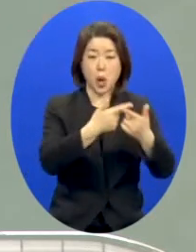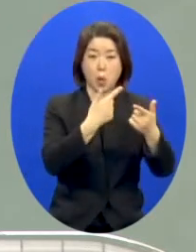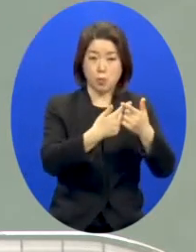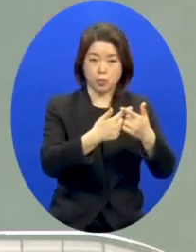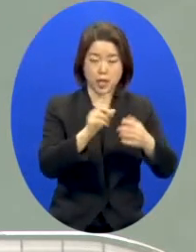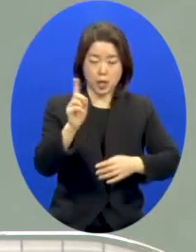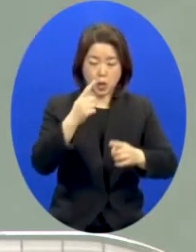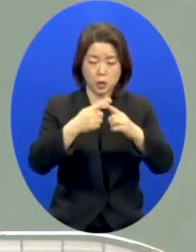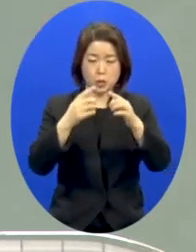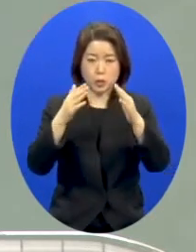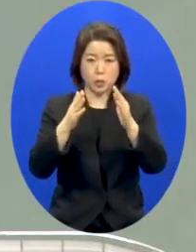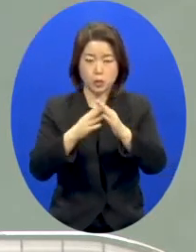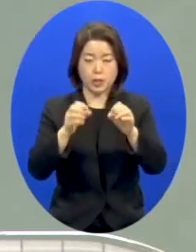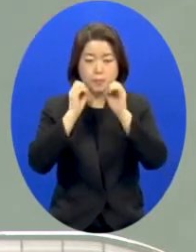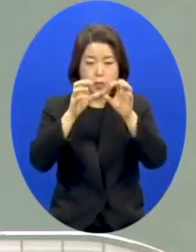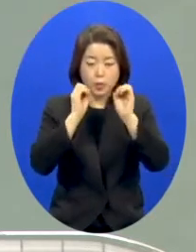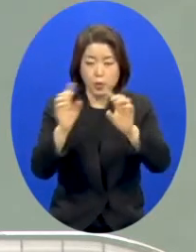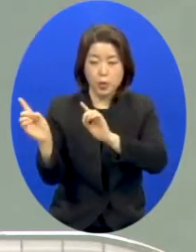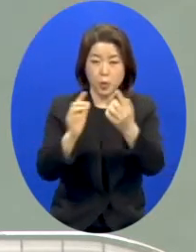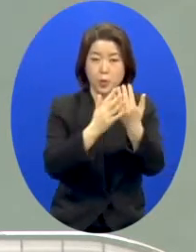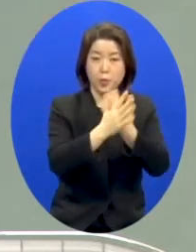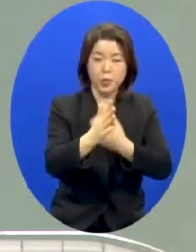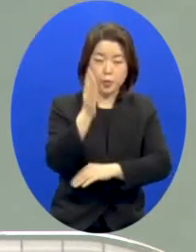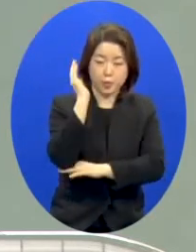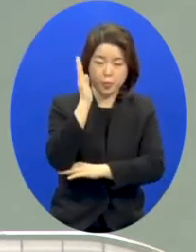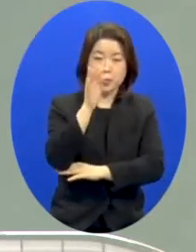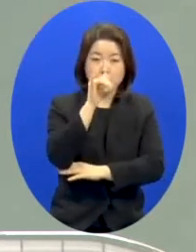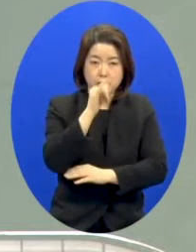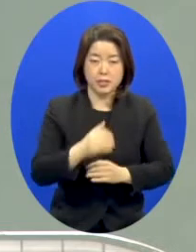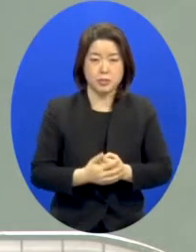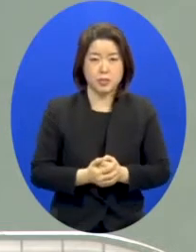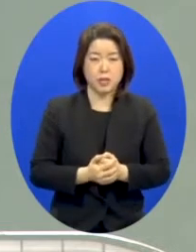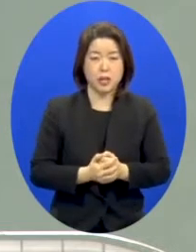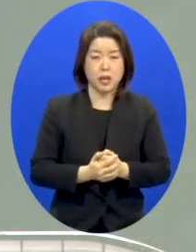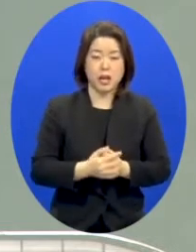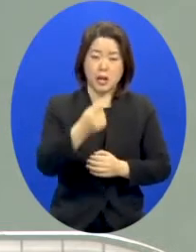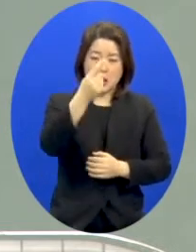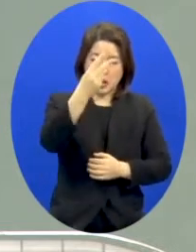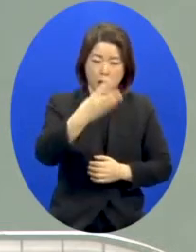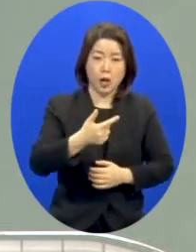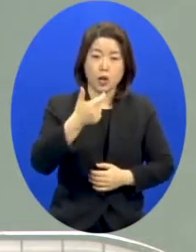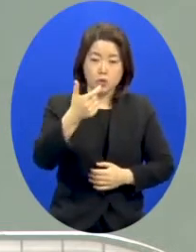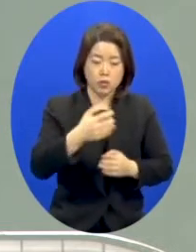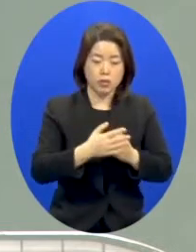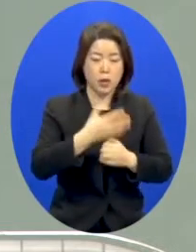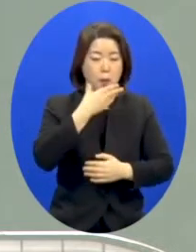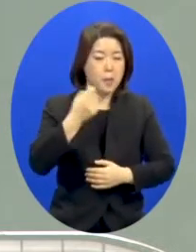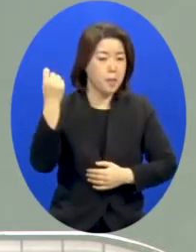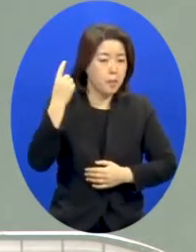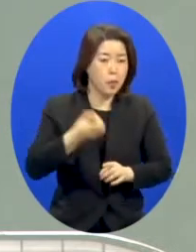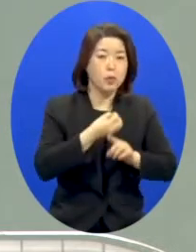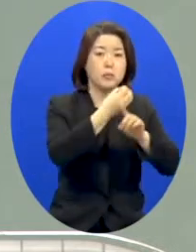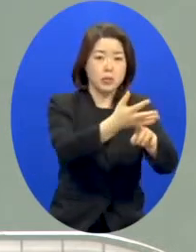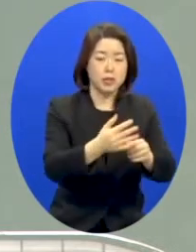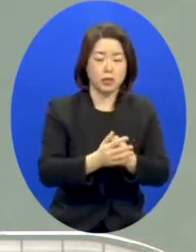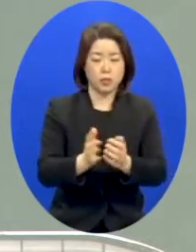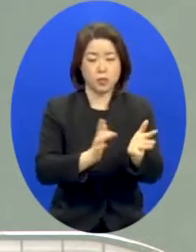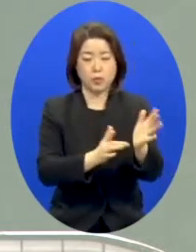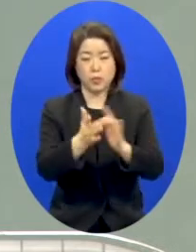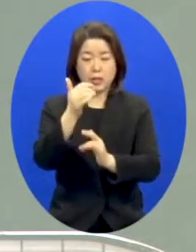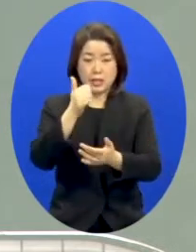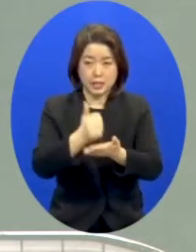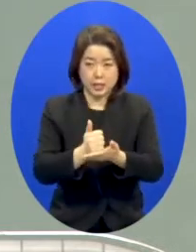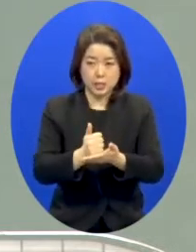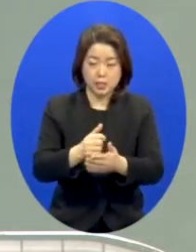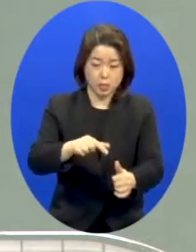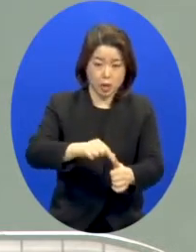설교를 하고 왔습니다 1 60분 말씀을 전하고 복음을 전하고 예수님을 구주로 영접할 실